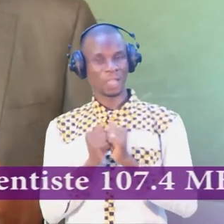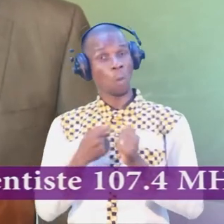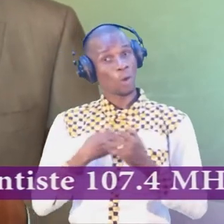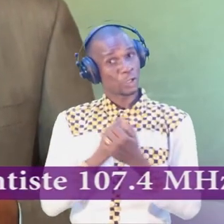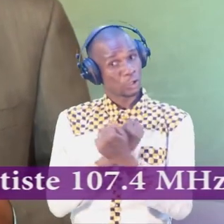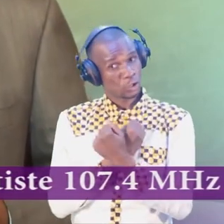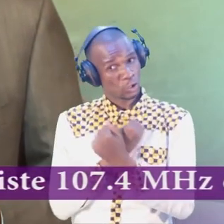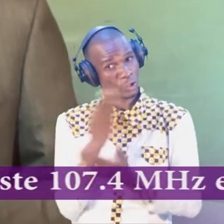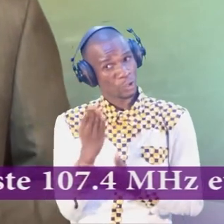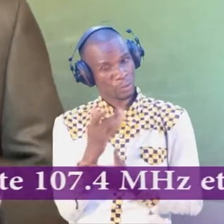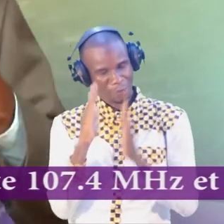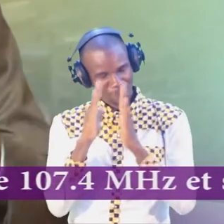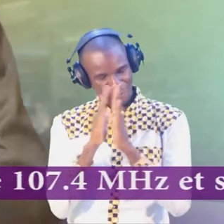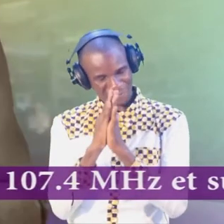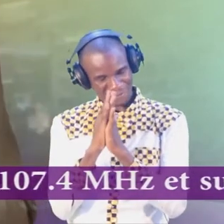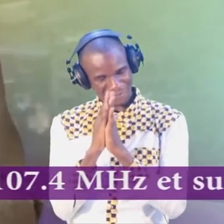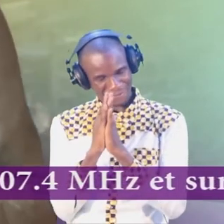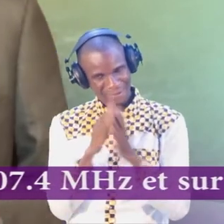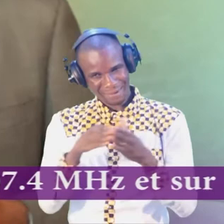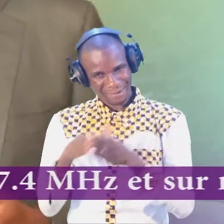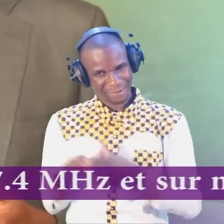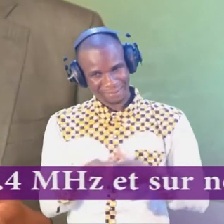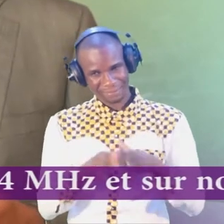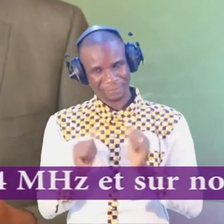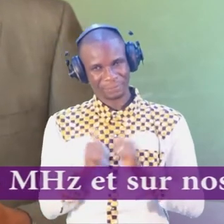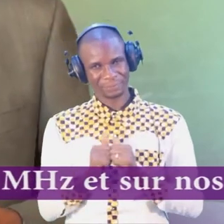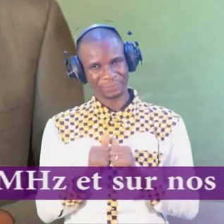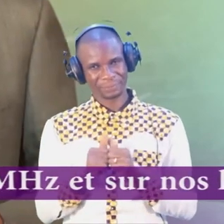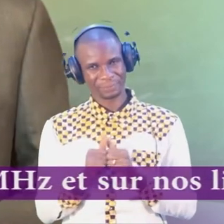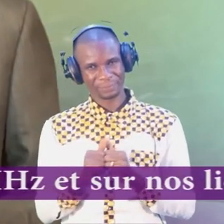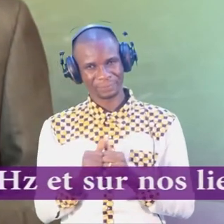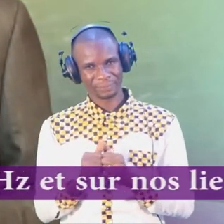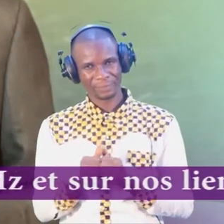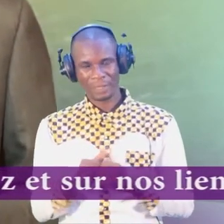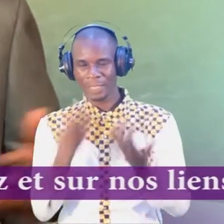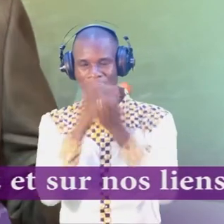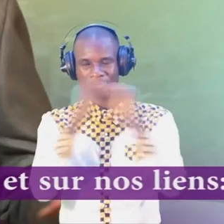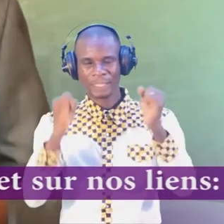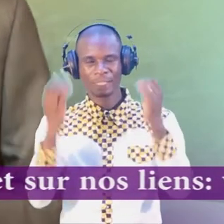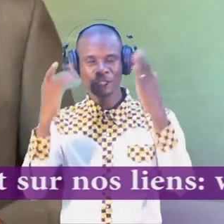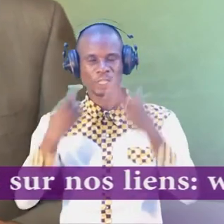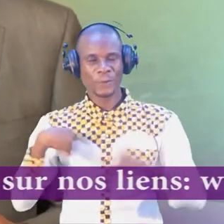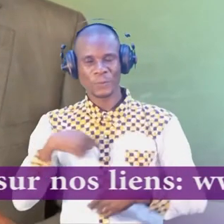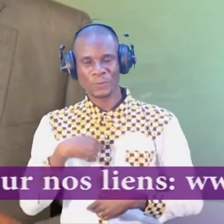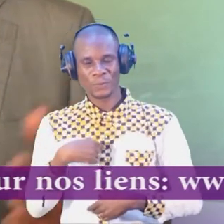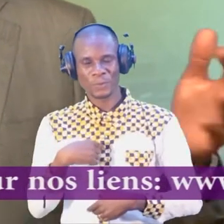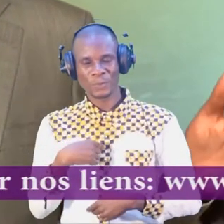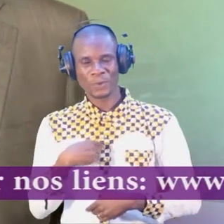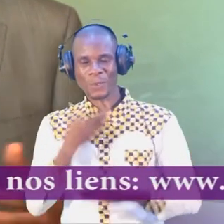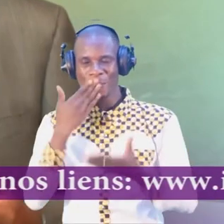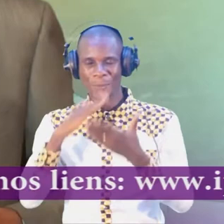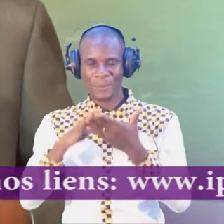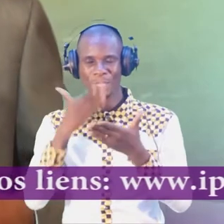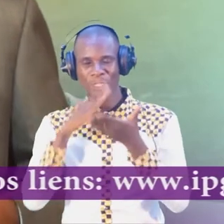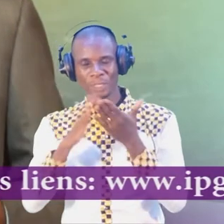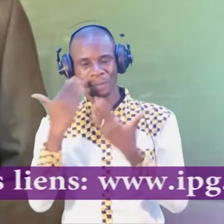Avez-vous remarqué l'augmentation de la kugundua, umeisha kugundua kwamba ujeuri umeongezeka sana duniani,